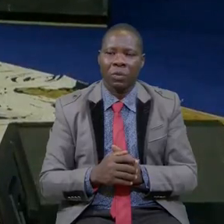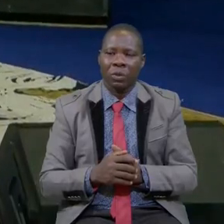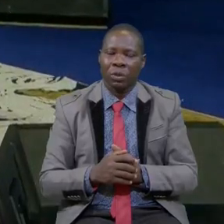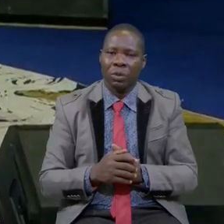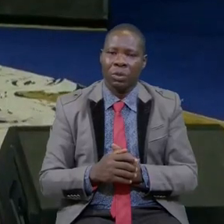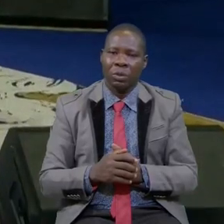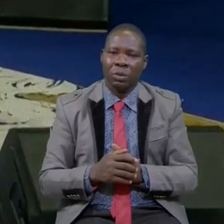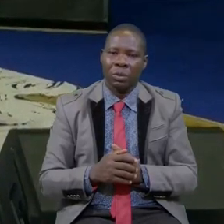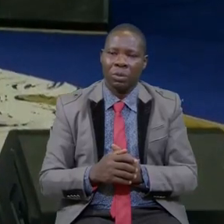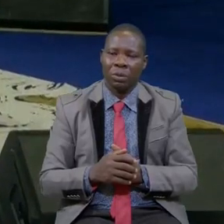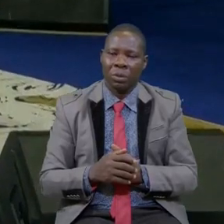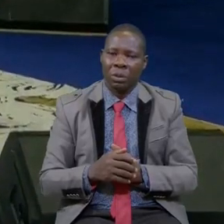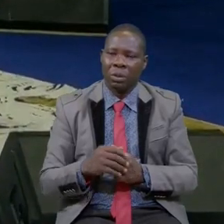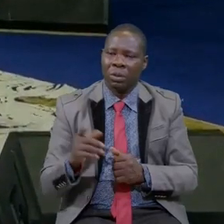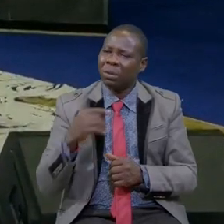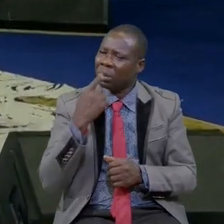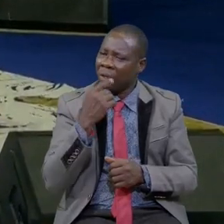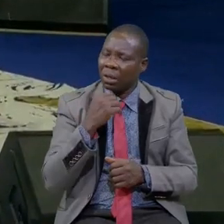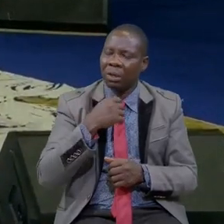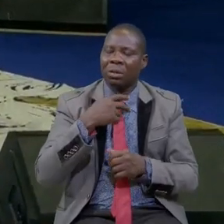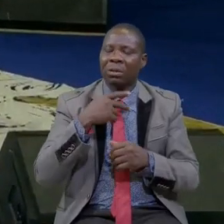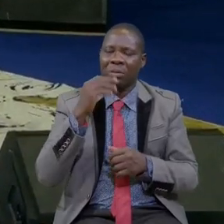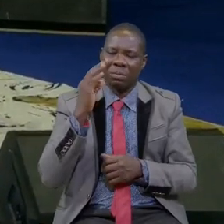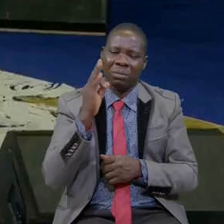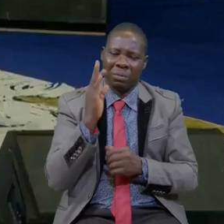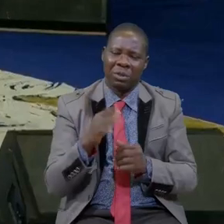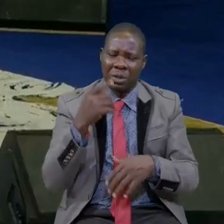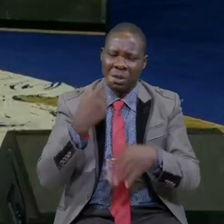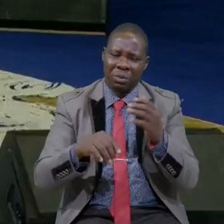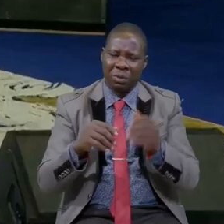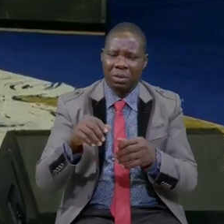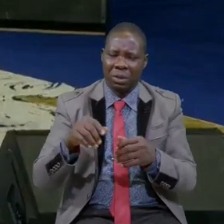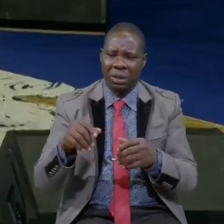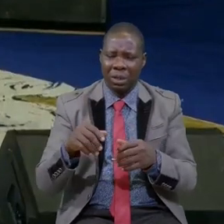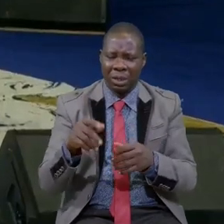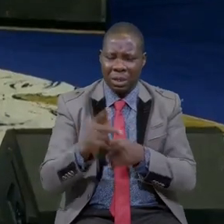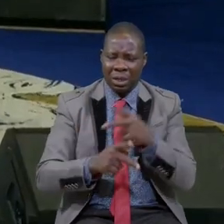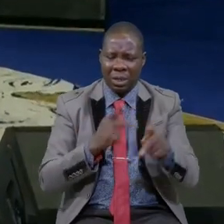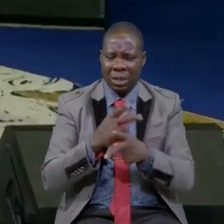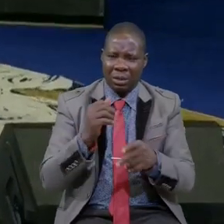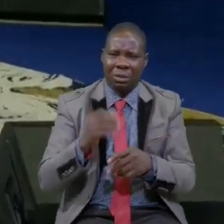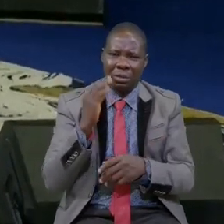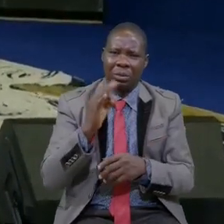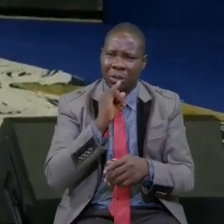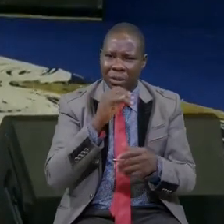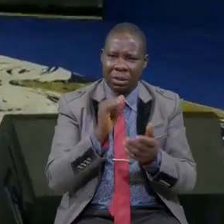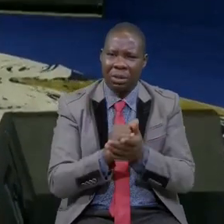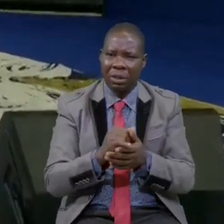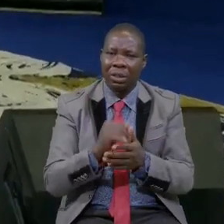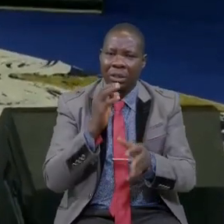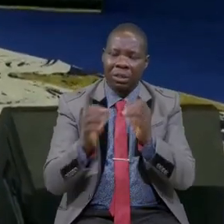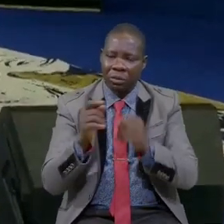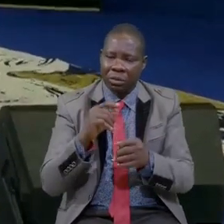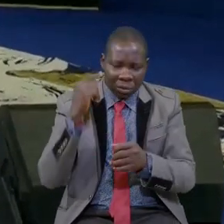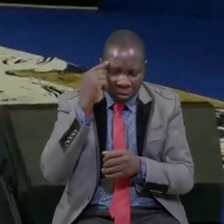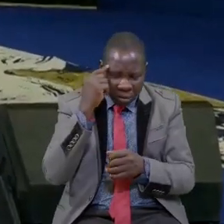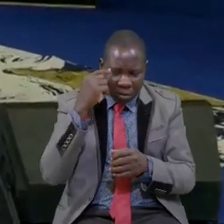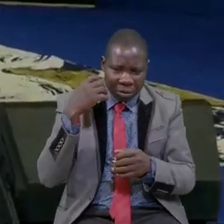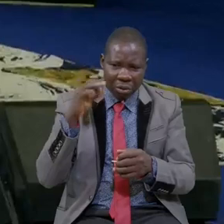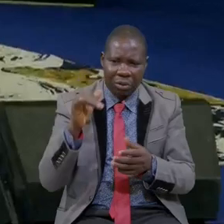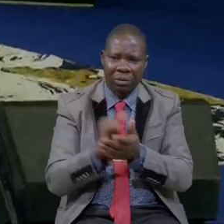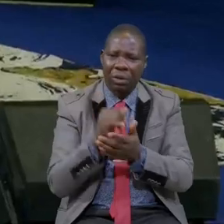Tu as déjà commis ça dans ton cœur, tu es pasteur. C'est quel type de prédication ça? Si tu penses à cela, qui peut aller au ciel?